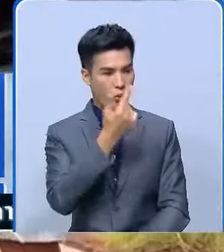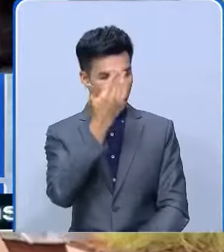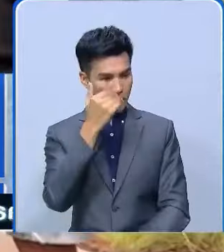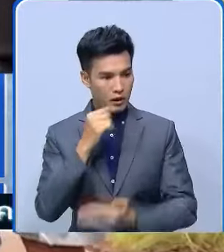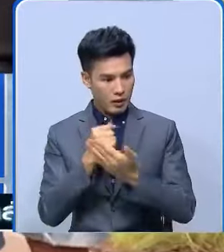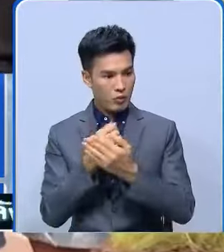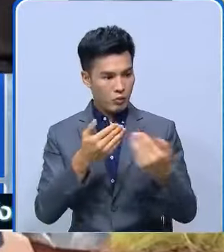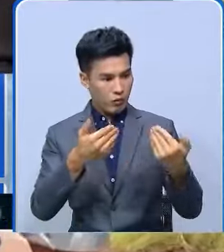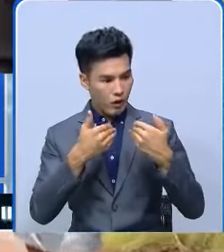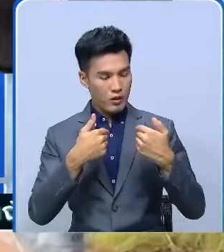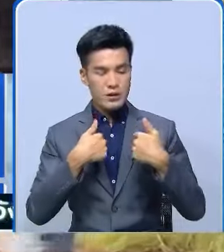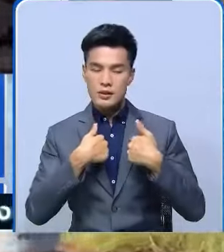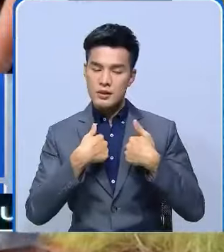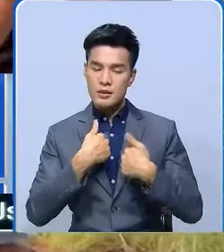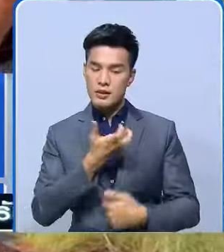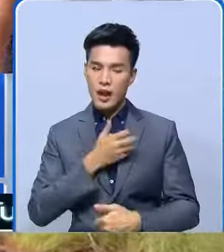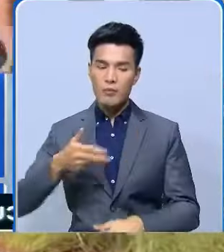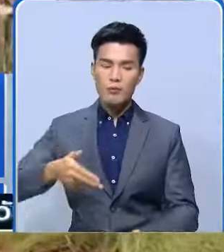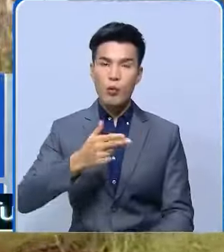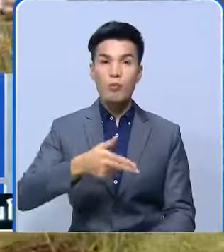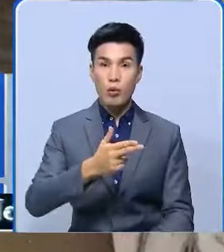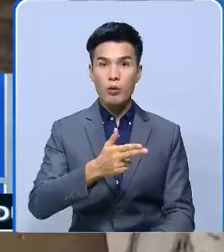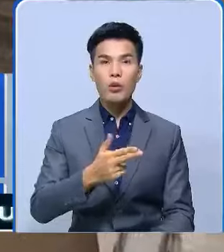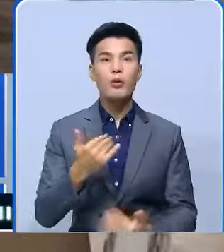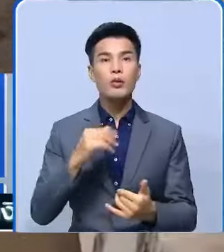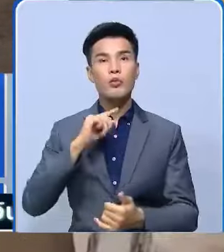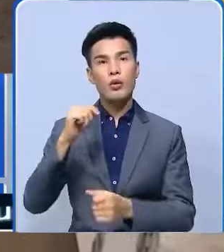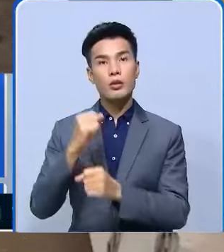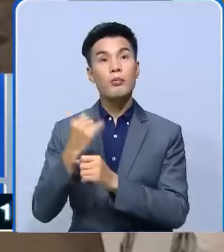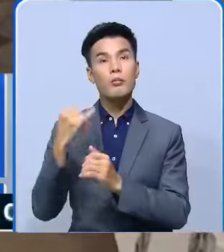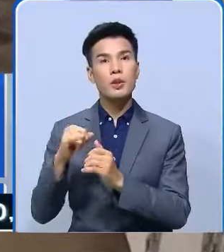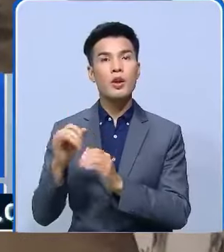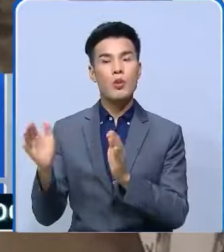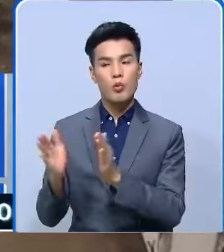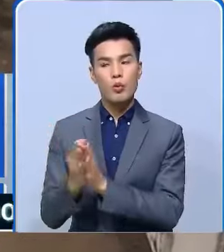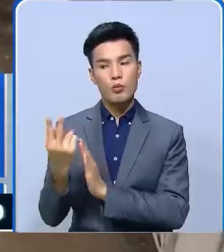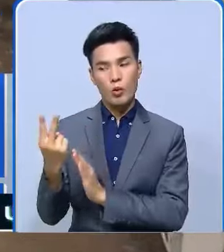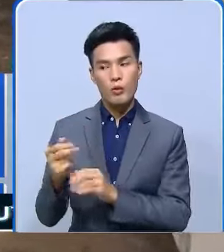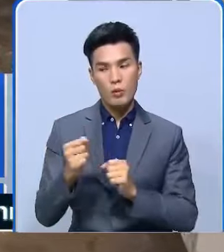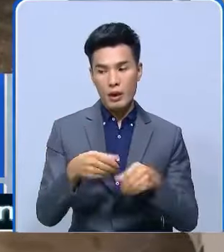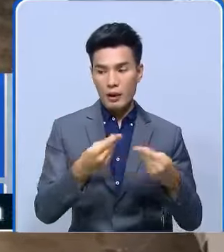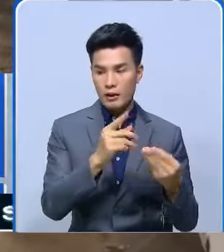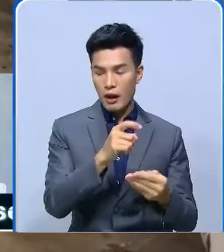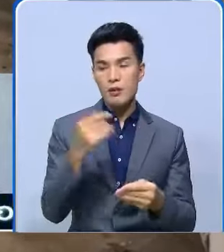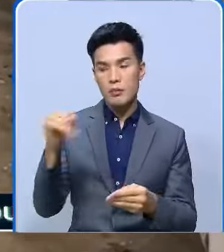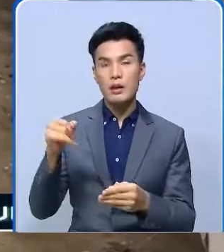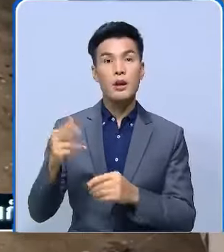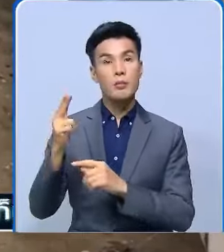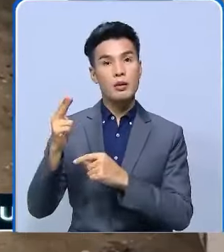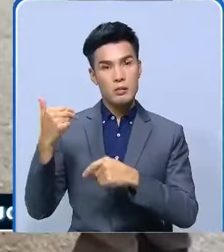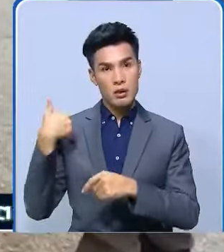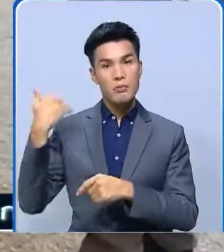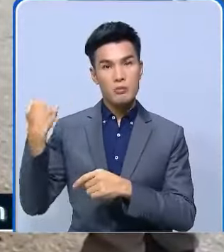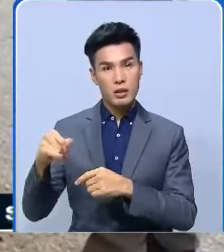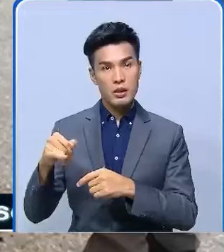ไปพูดชื่อเขาก็เลยมาลงมือก่อเหตุเบื้องต้นก็โดนแจ้งข้อหาร่วมกันพยายามฆ่าผู้อื่นมีวุฒิปืนไว้ในความครอบครองโดยไม่รับอนุญ